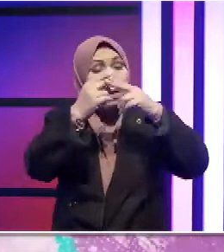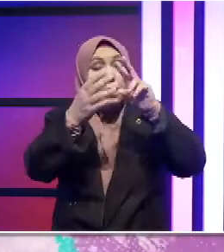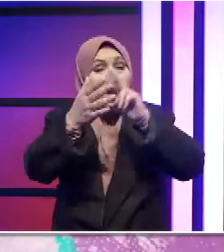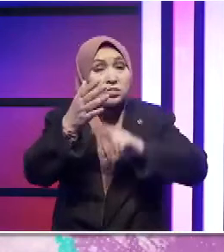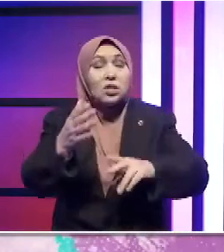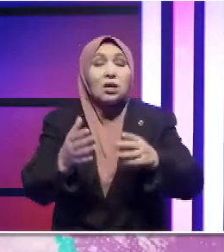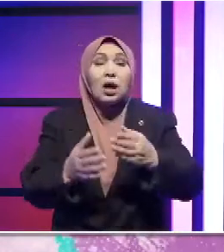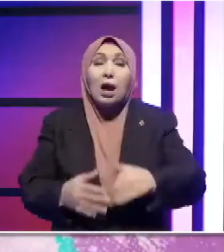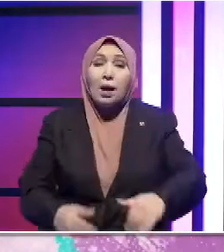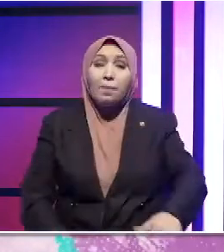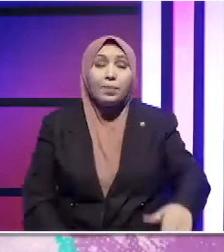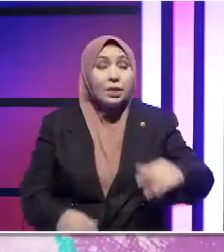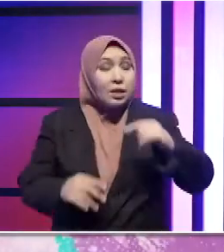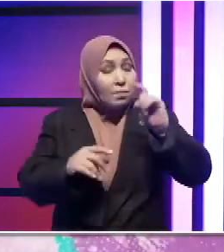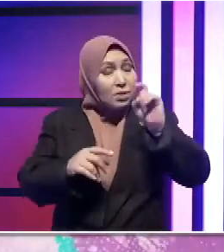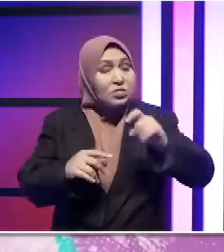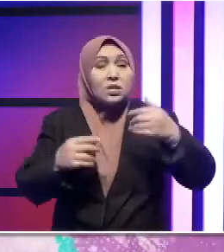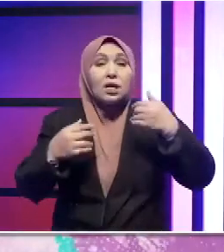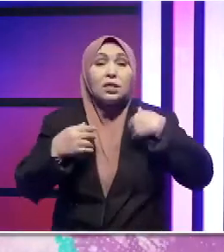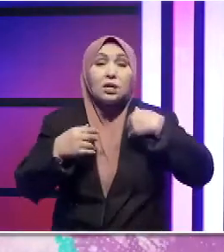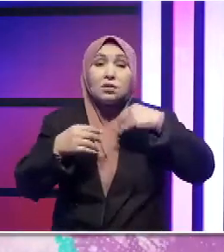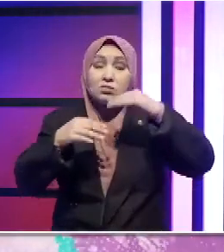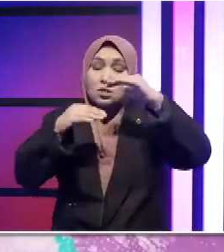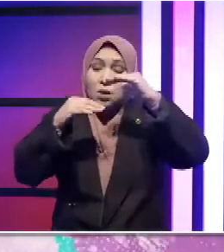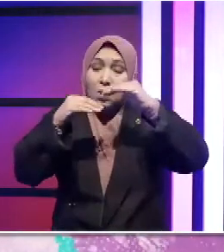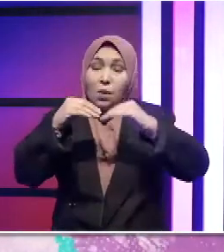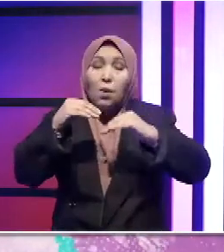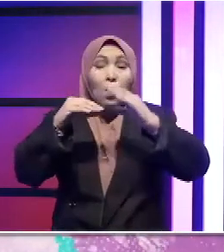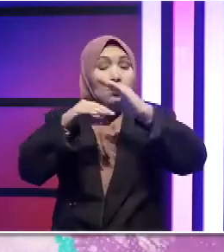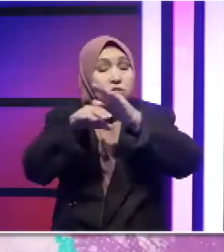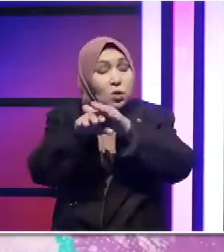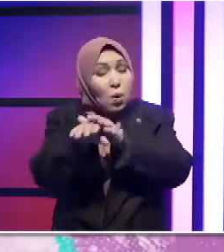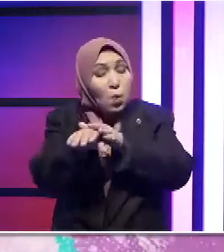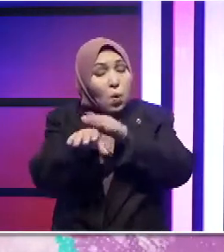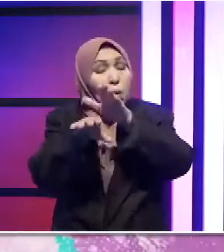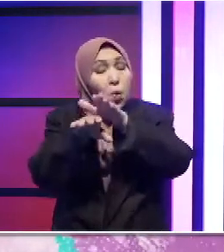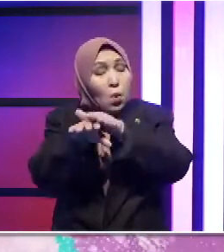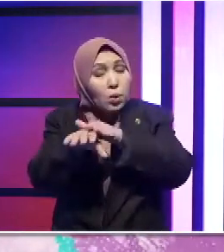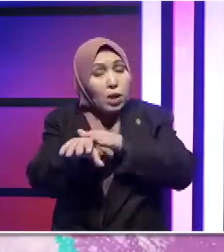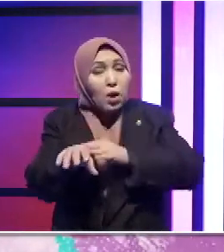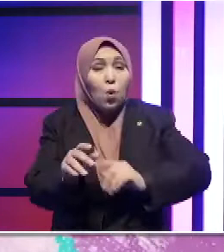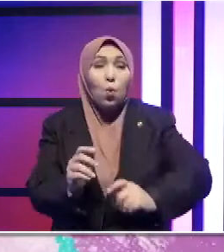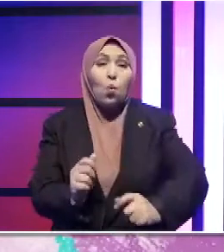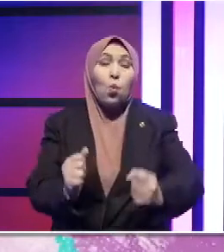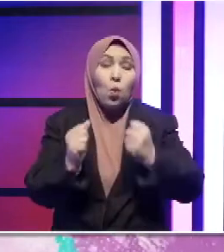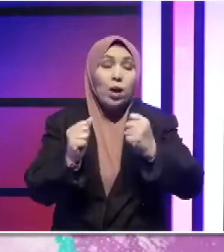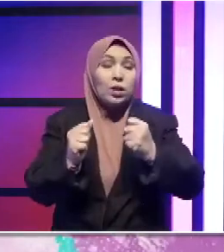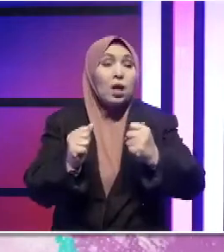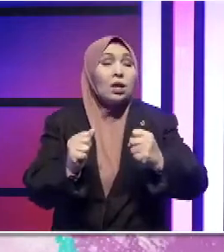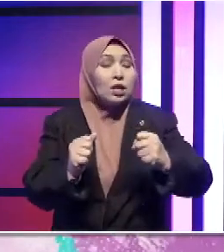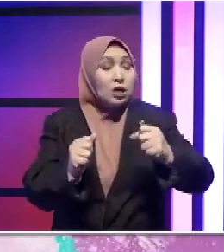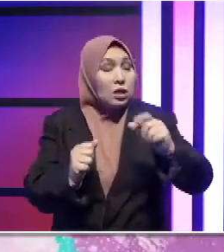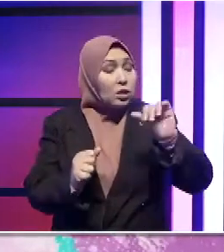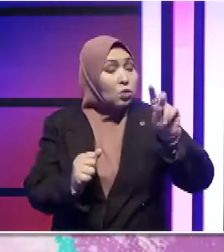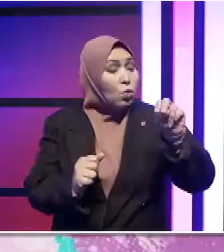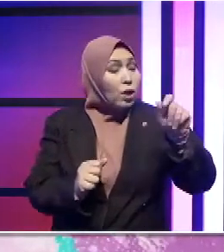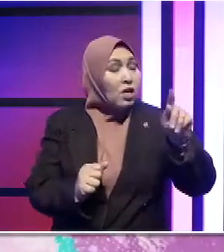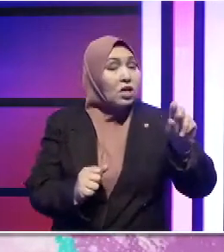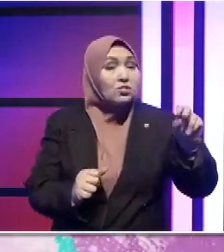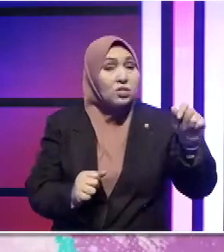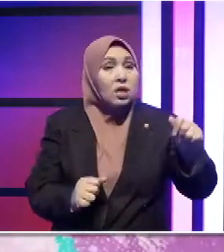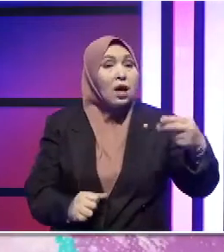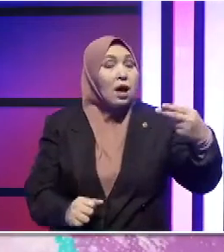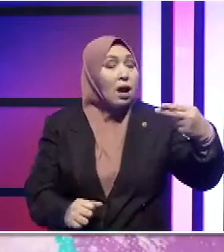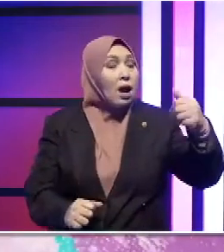disini ialah dia akan seluruh intonasi pertama h&k kuatkan integrasi hal yang kedua supaya apa-apa